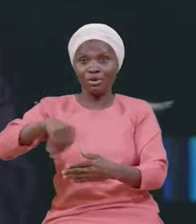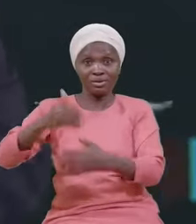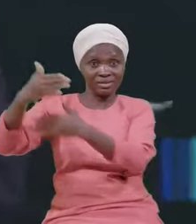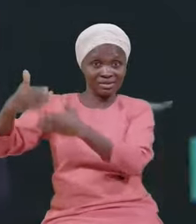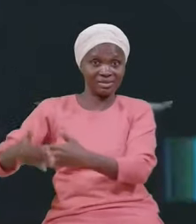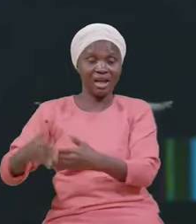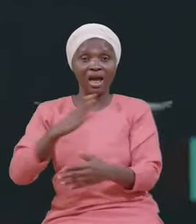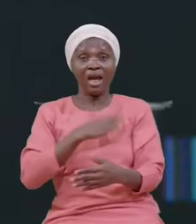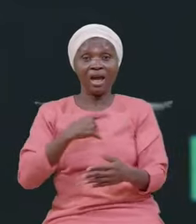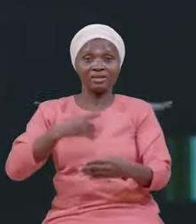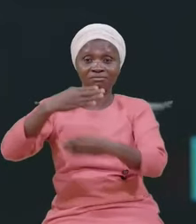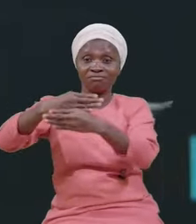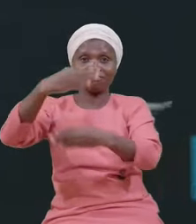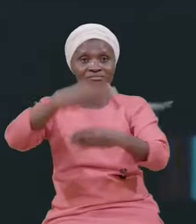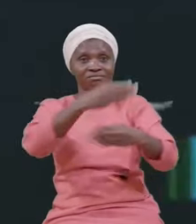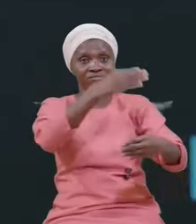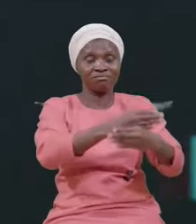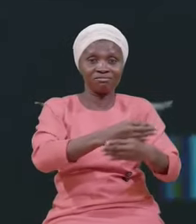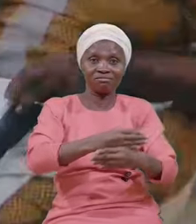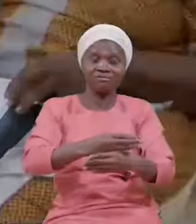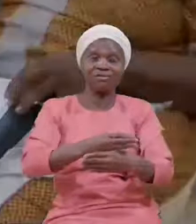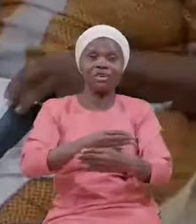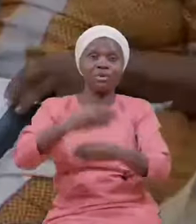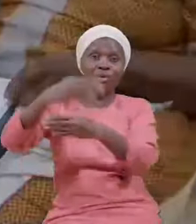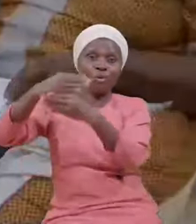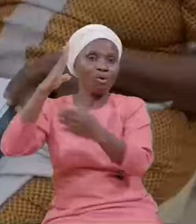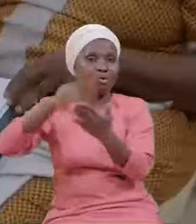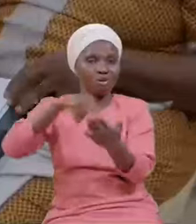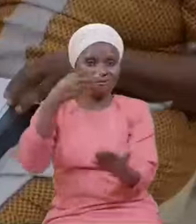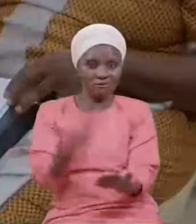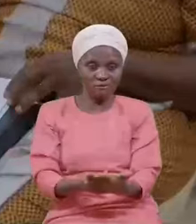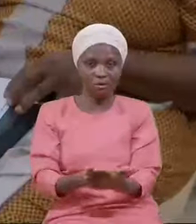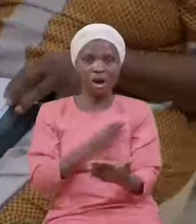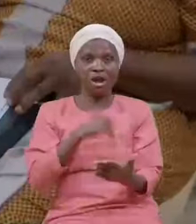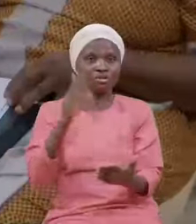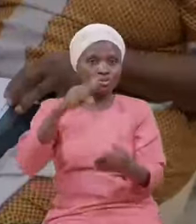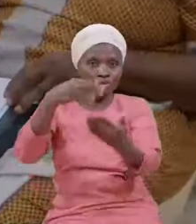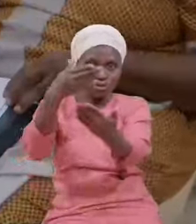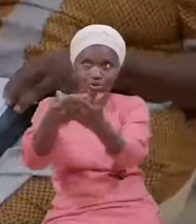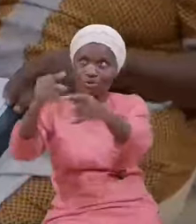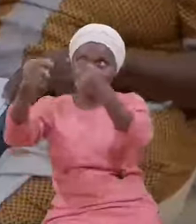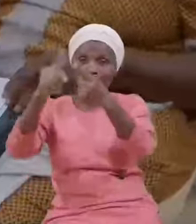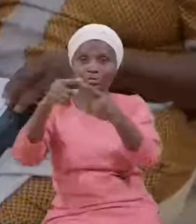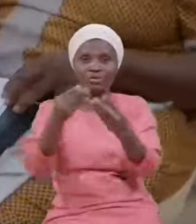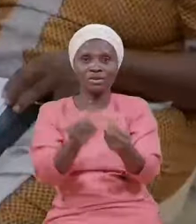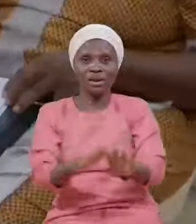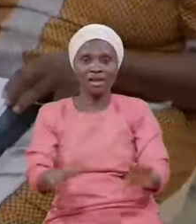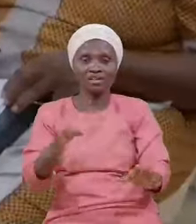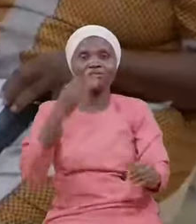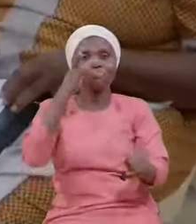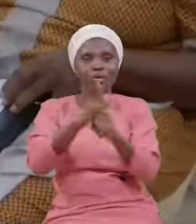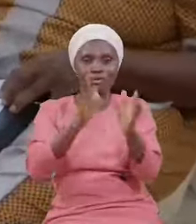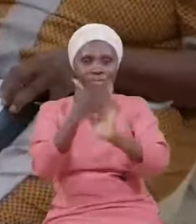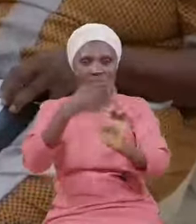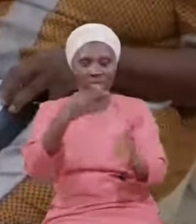tomber. Et tu seras dans la terre promise au nom de Jésus. Moi, je serai là. Moi,